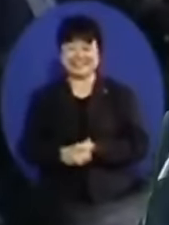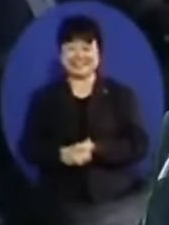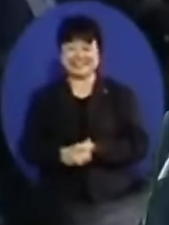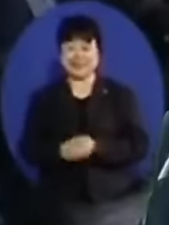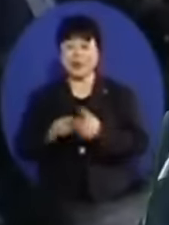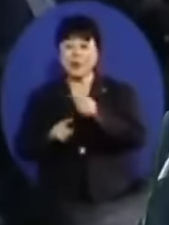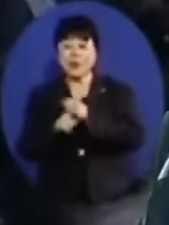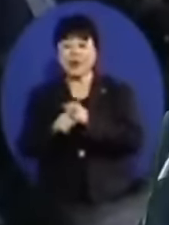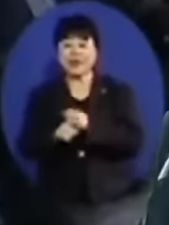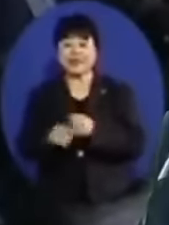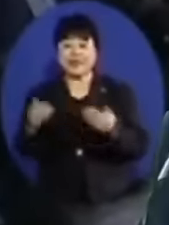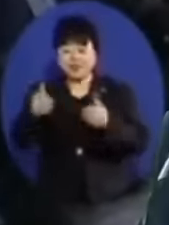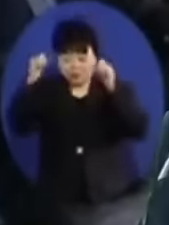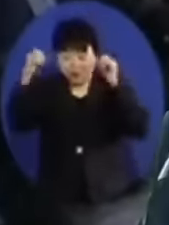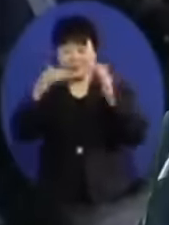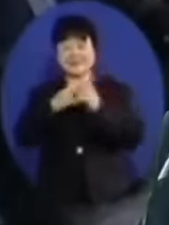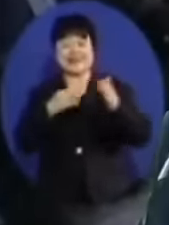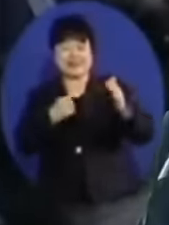왜냐하면 내가 할 일을 다 하고